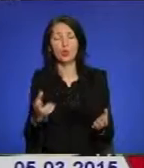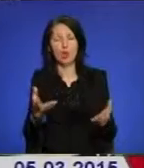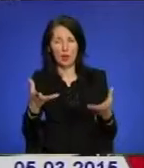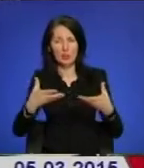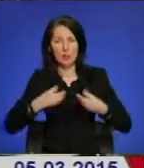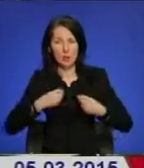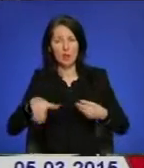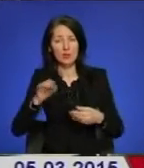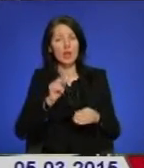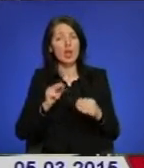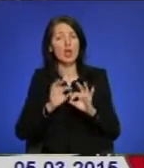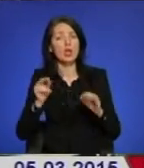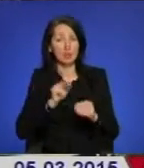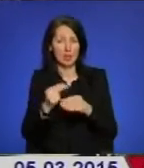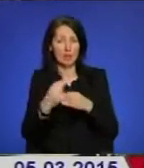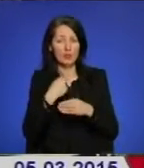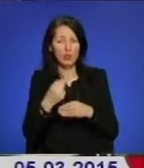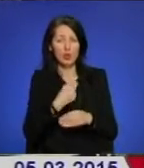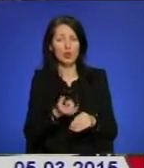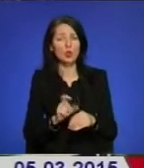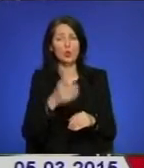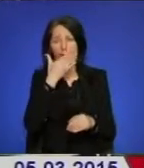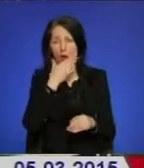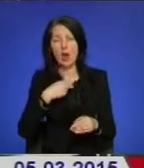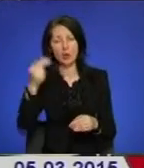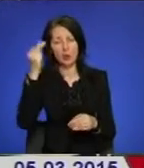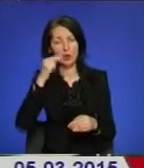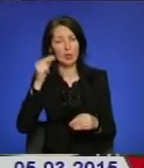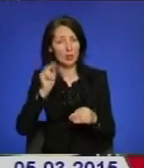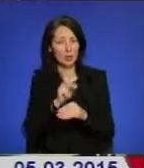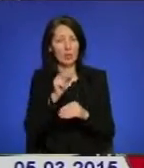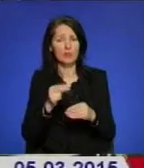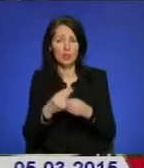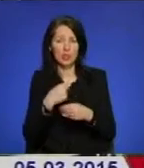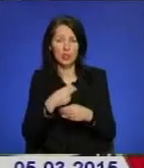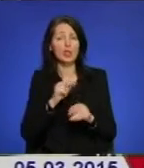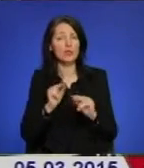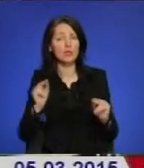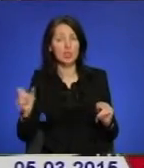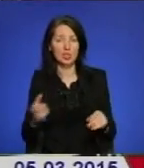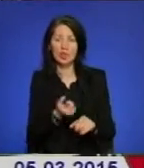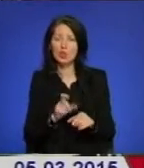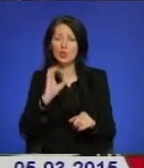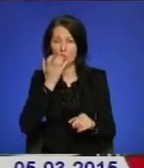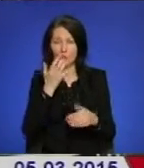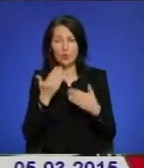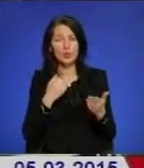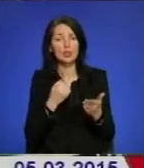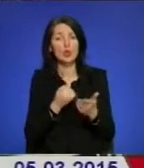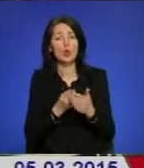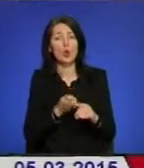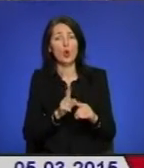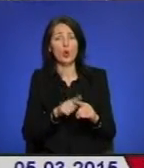розказують. Дуже гарно розказують викладачі, дуже серйозно відносяться до цього, і солдати теж дуже